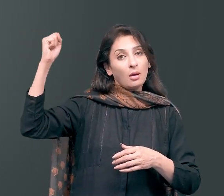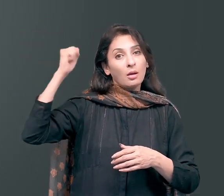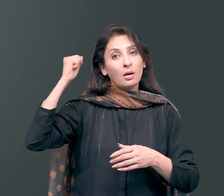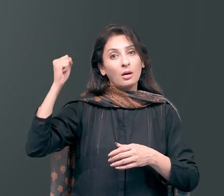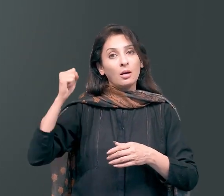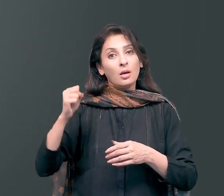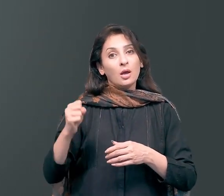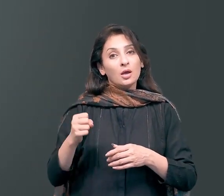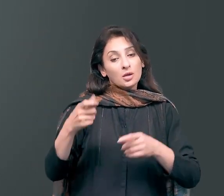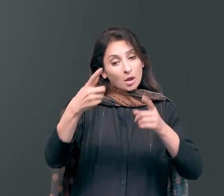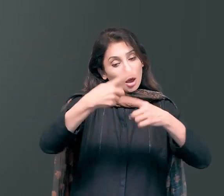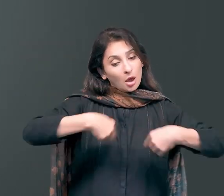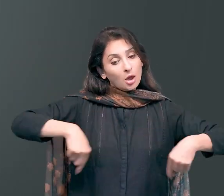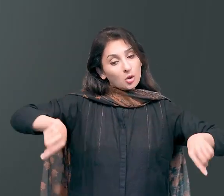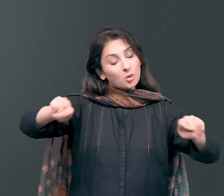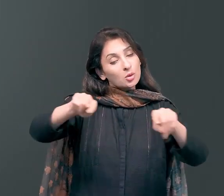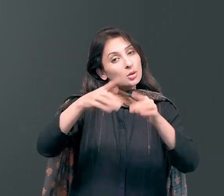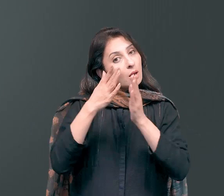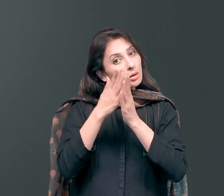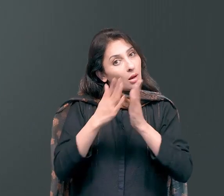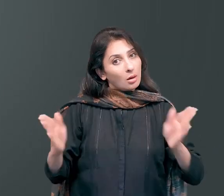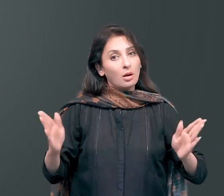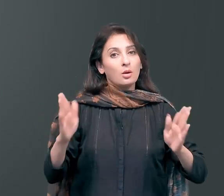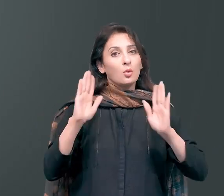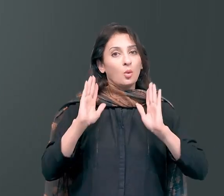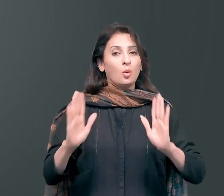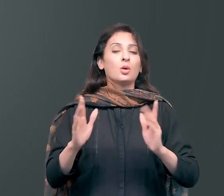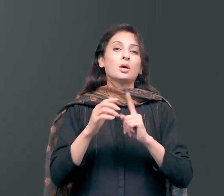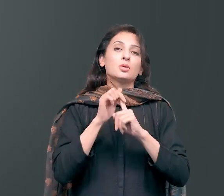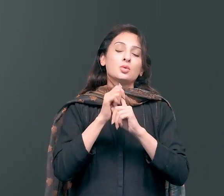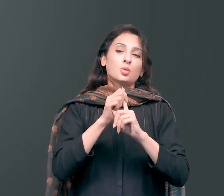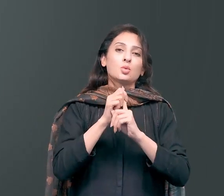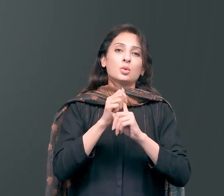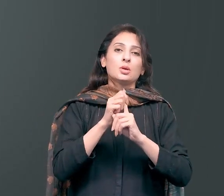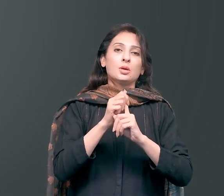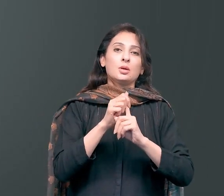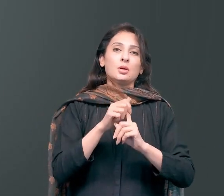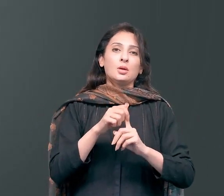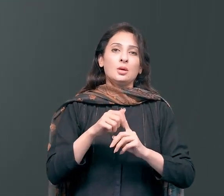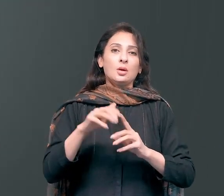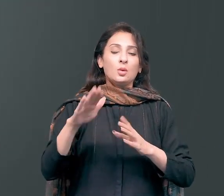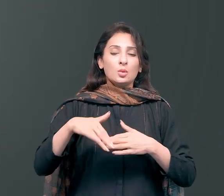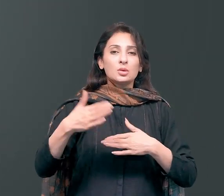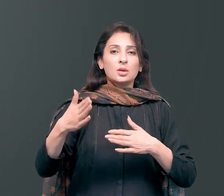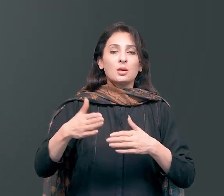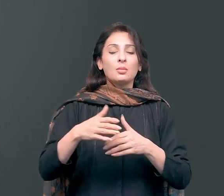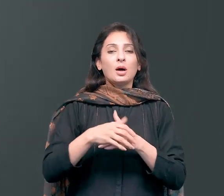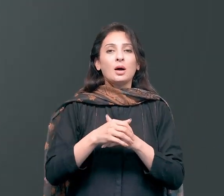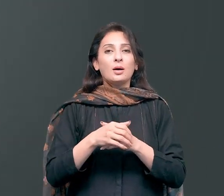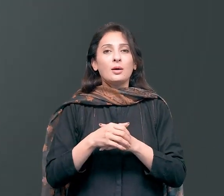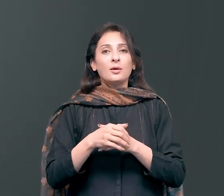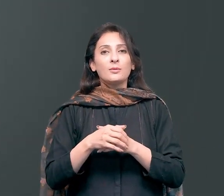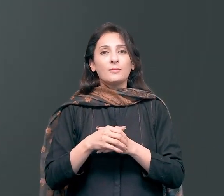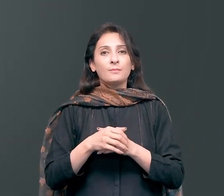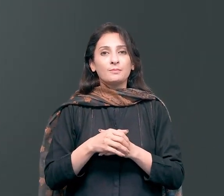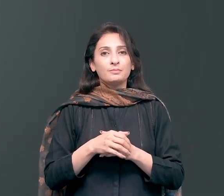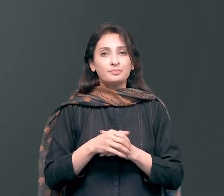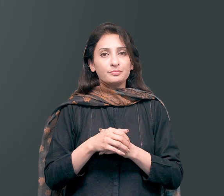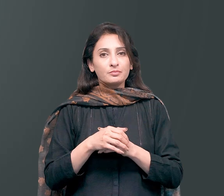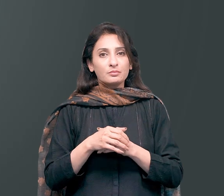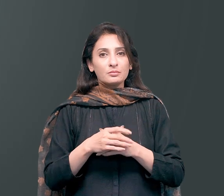گا ہندوستان، لے کے رہیں گے پاکستان۔ ادھر کانگریس کا نعرہ ہندوستان کی آزادی اور